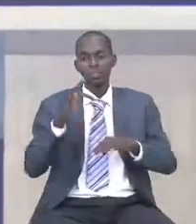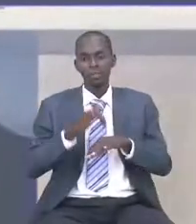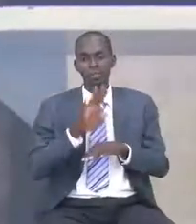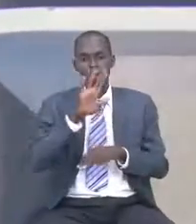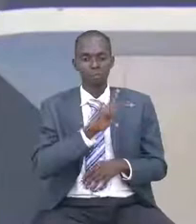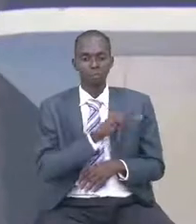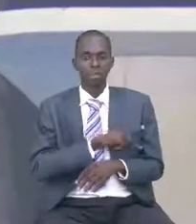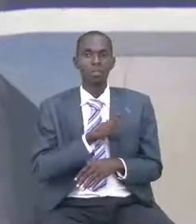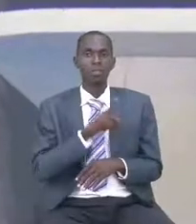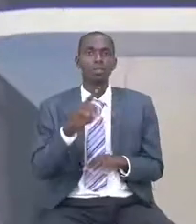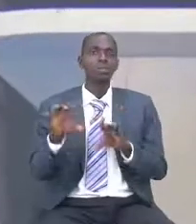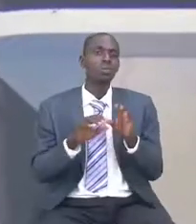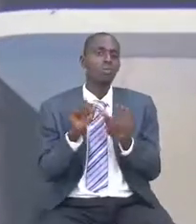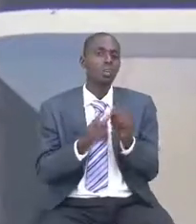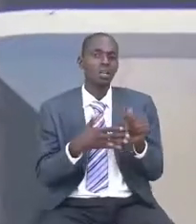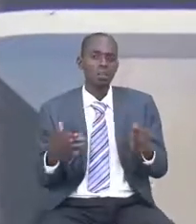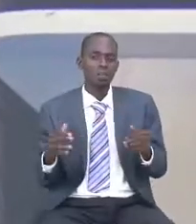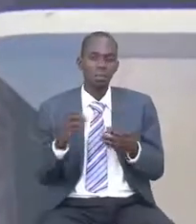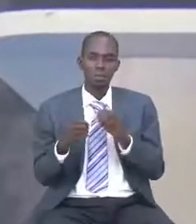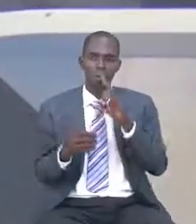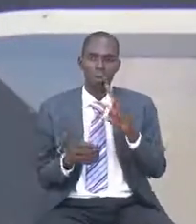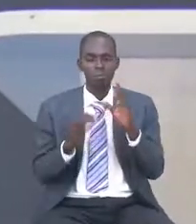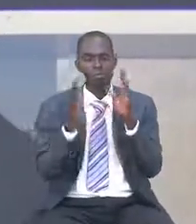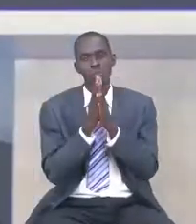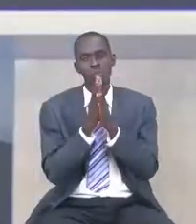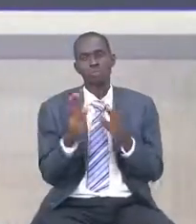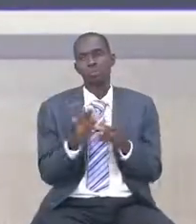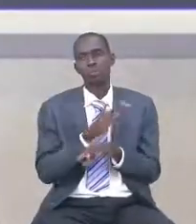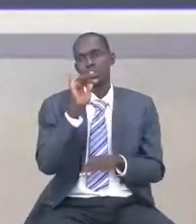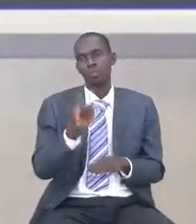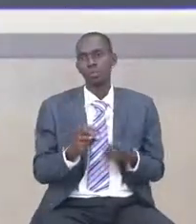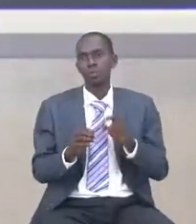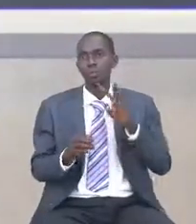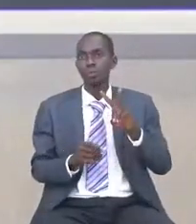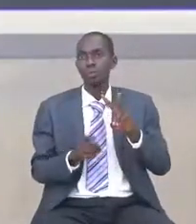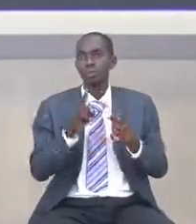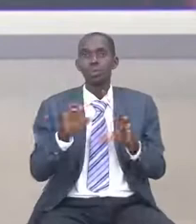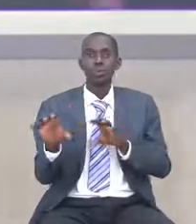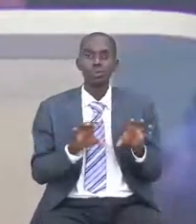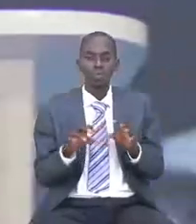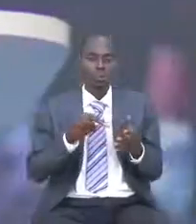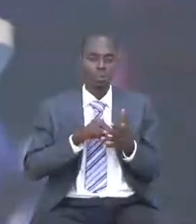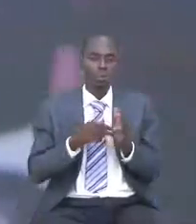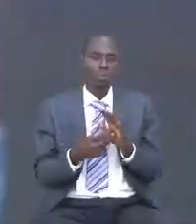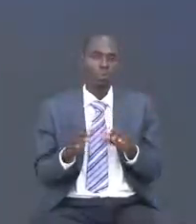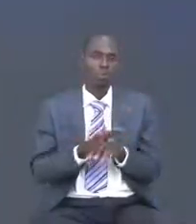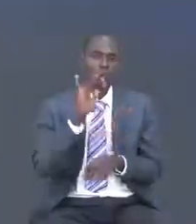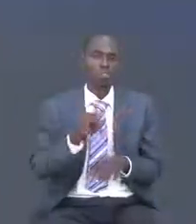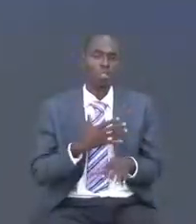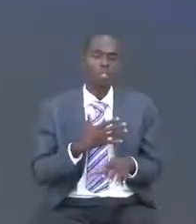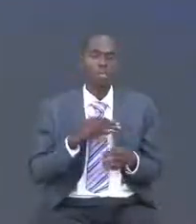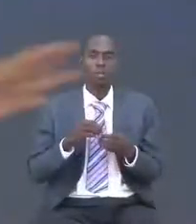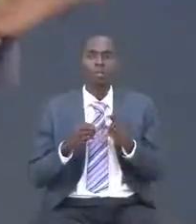Seigneur touche ta vie et touche ta personnalité, alors tu fais tout premièrement dans la prière, deuxièmement